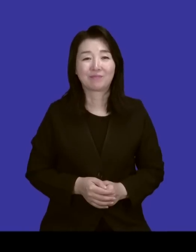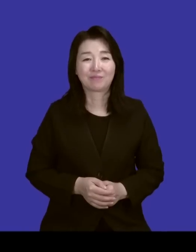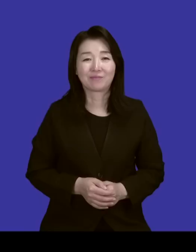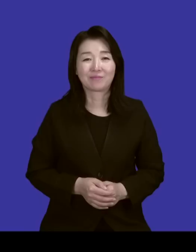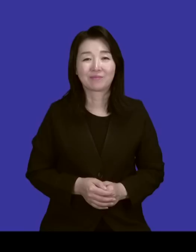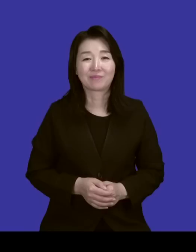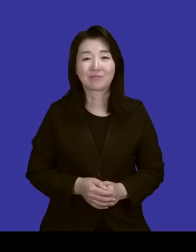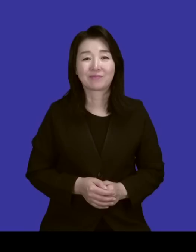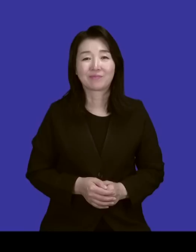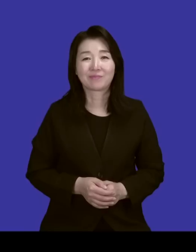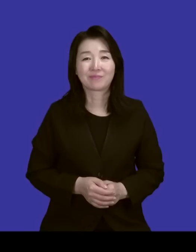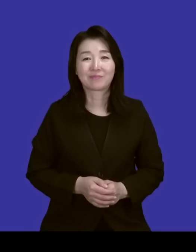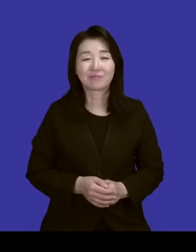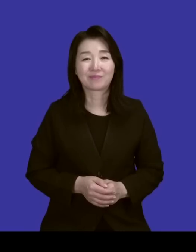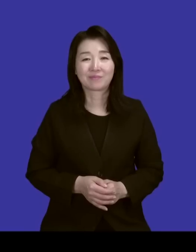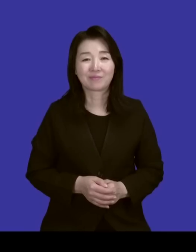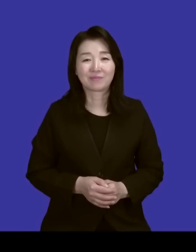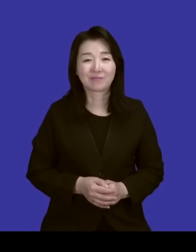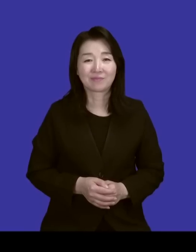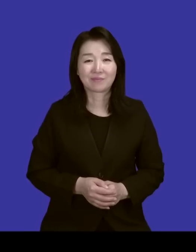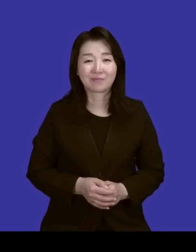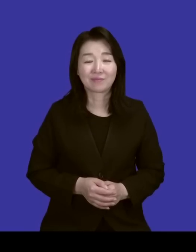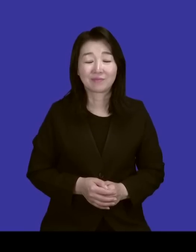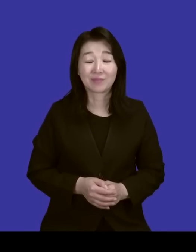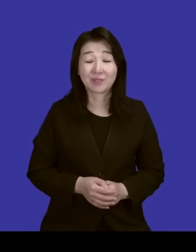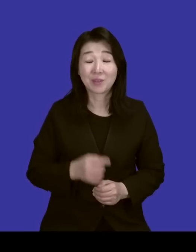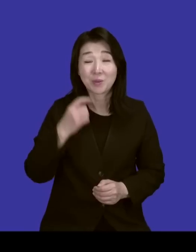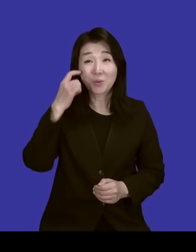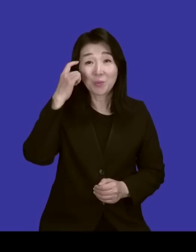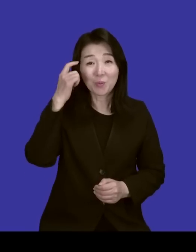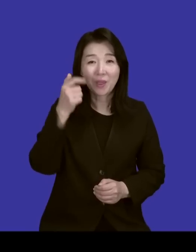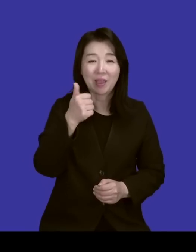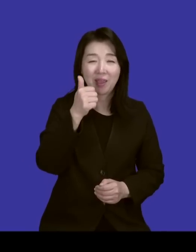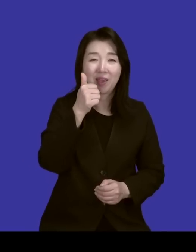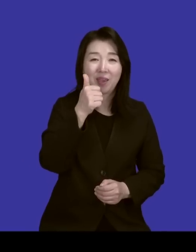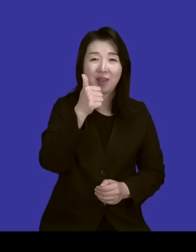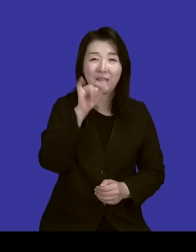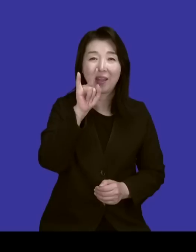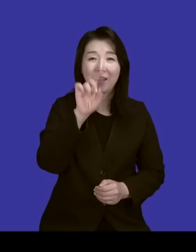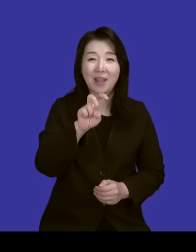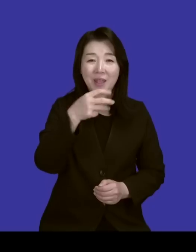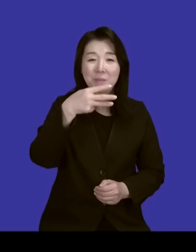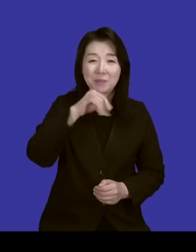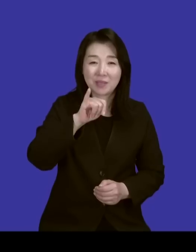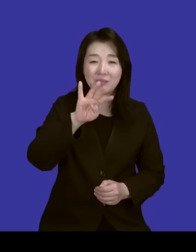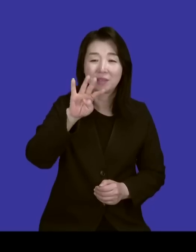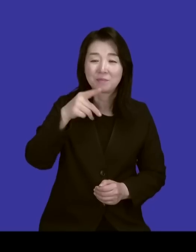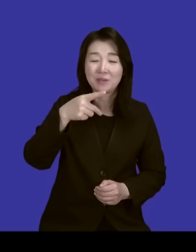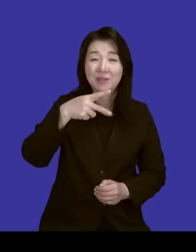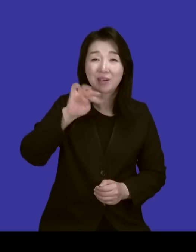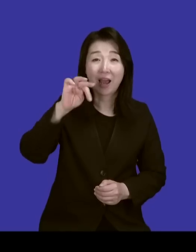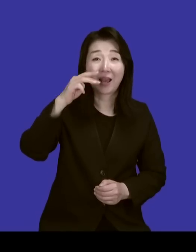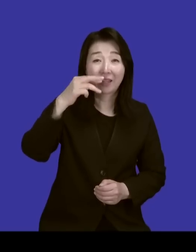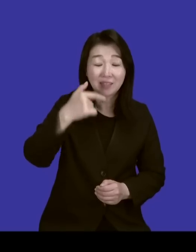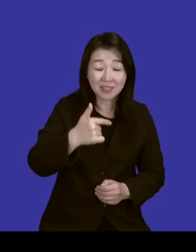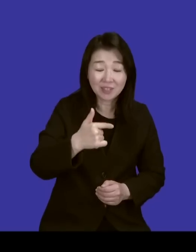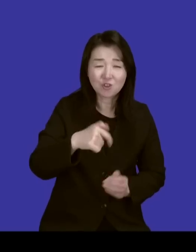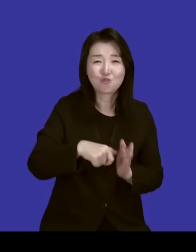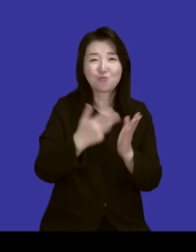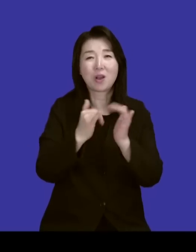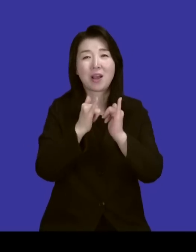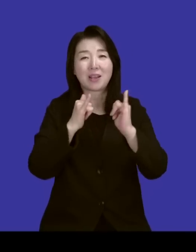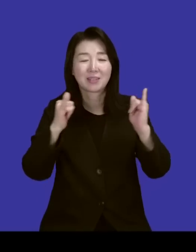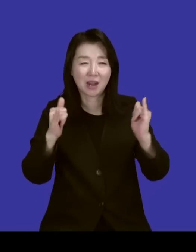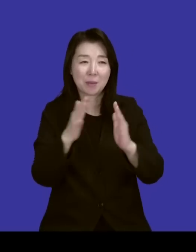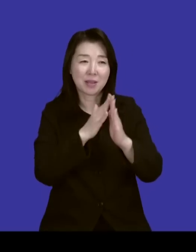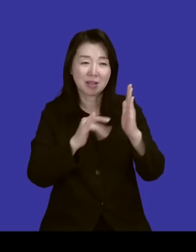여기저기서 무슨 헨리 브란트, 클라이드 네레모, 뭐 게리 콜린스 이런 분들이 막 해서